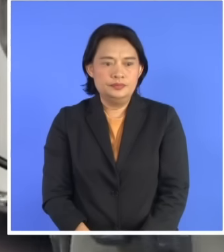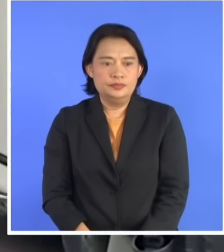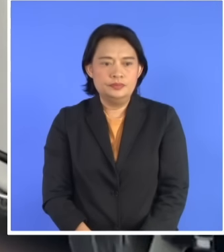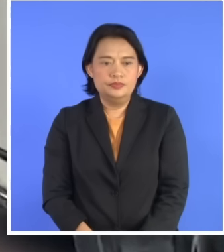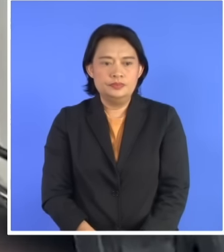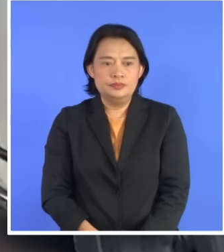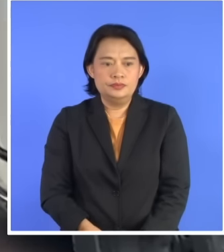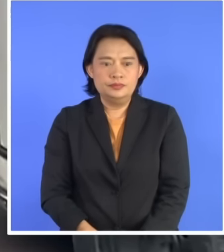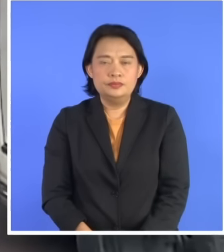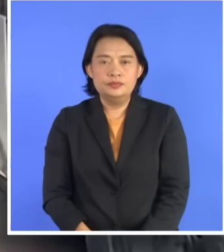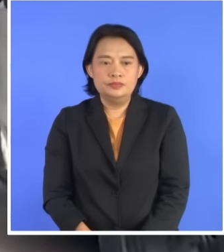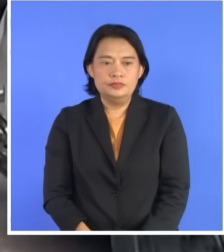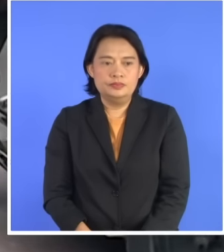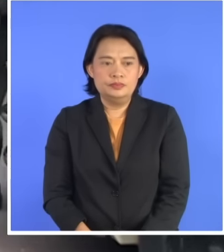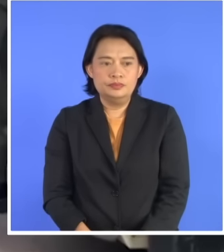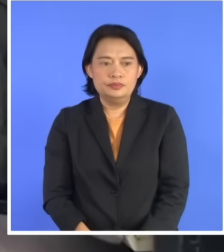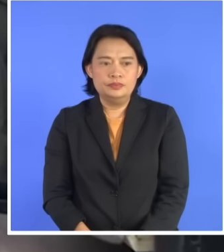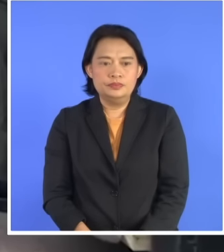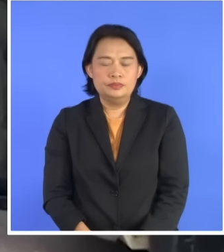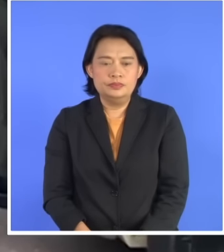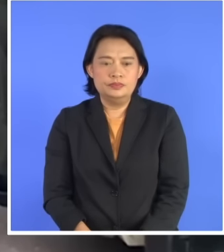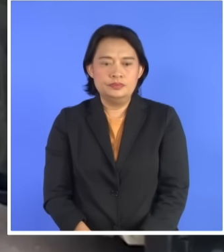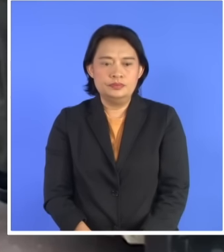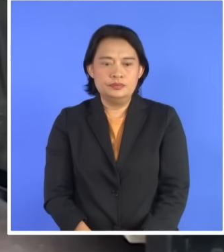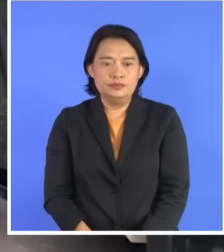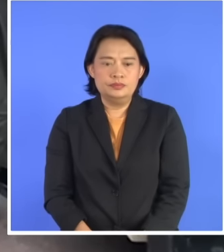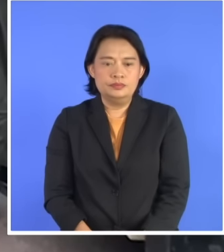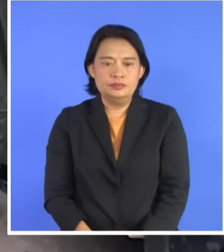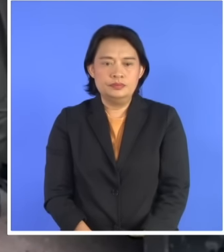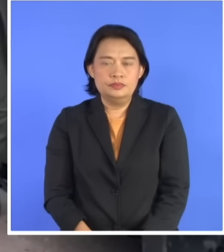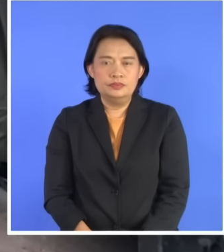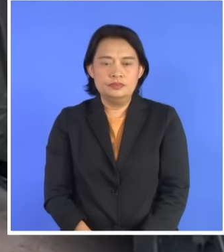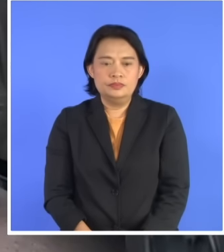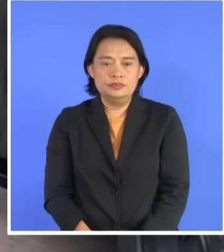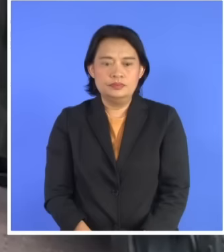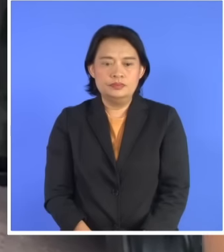ครับมดเขโมดเข